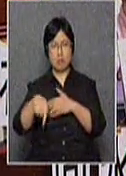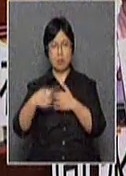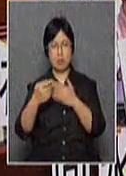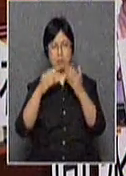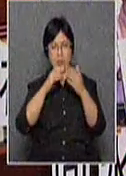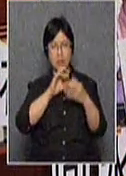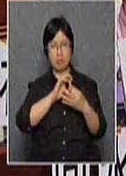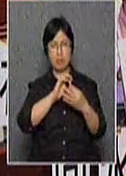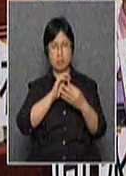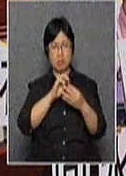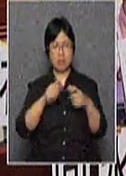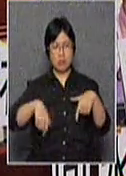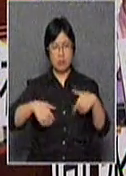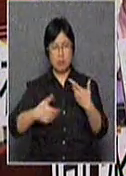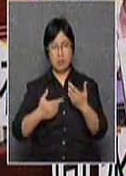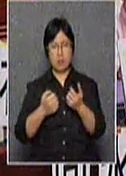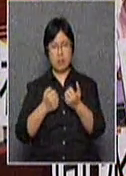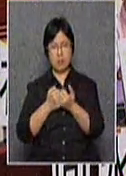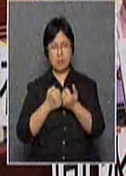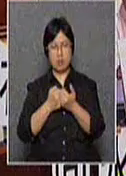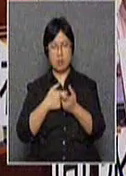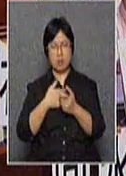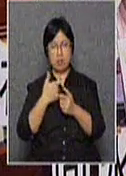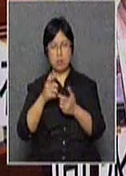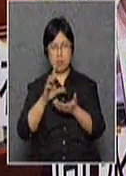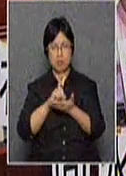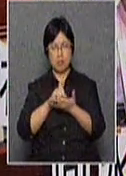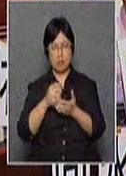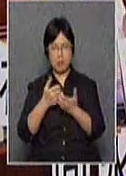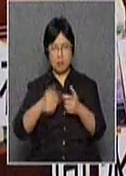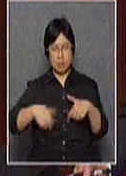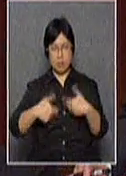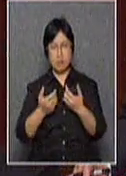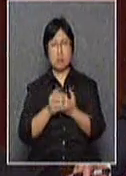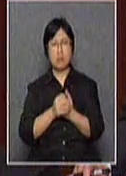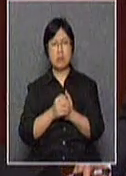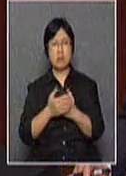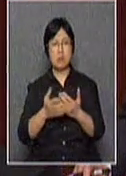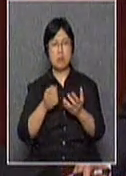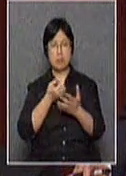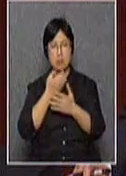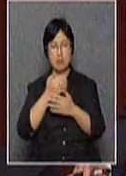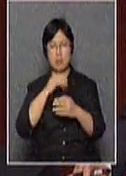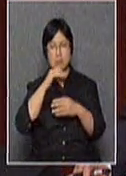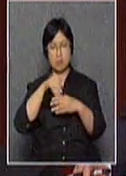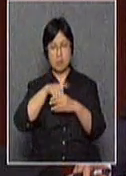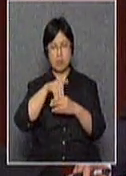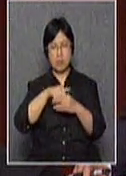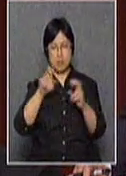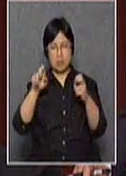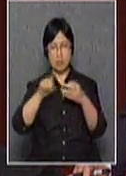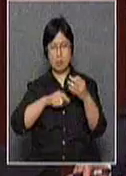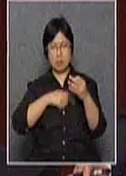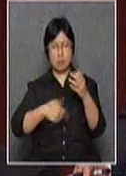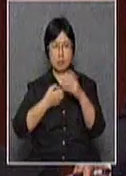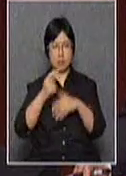有關的開支資助金的全年預算開支。 現在各位提出的待決議題是陳志全議員動議的